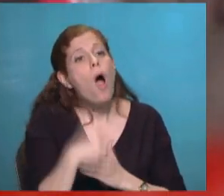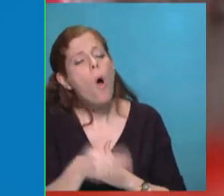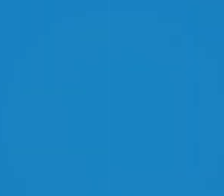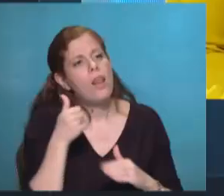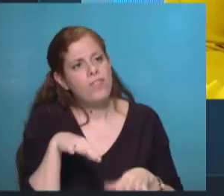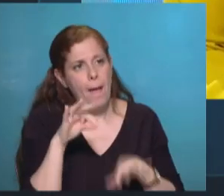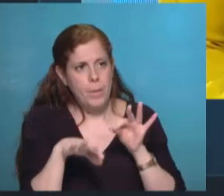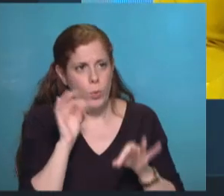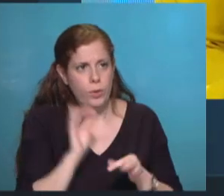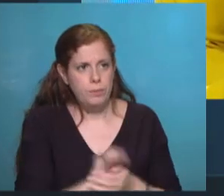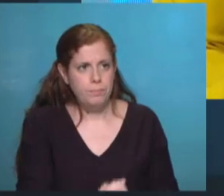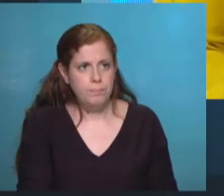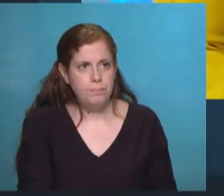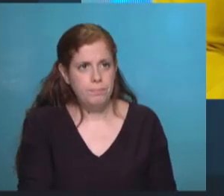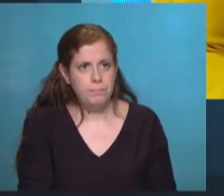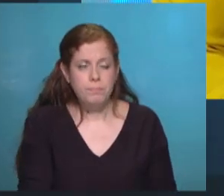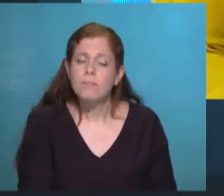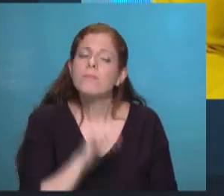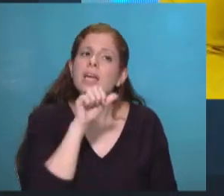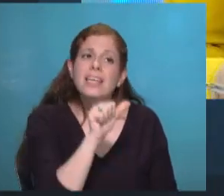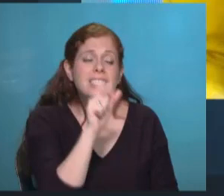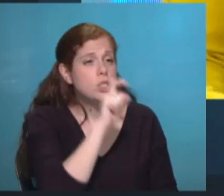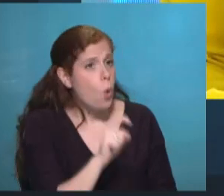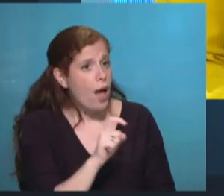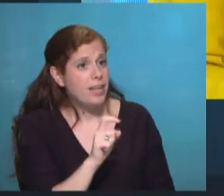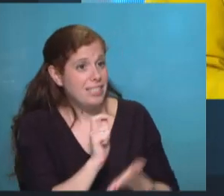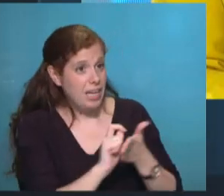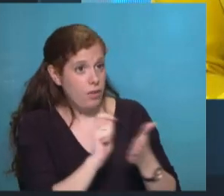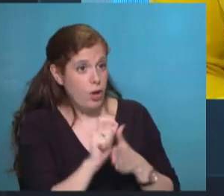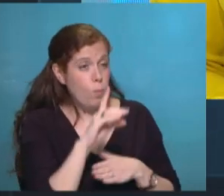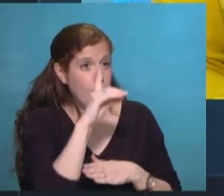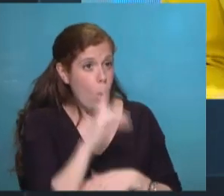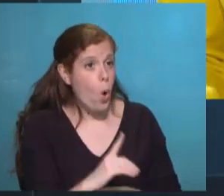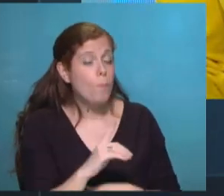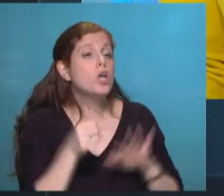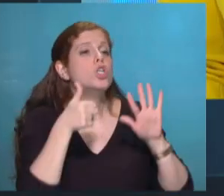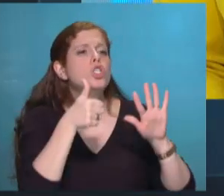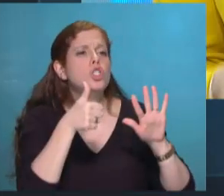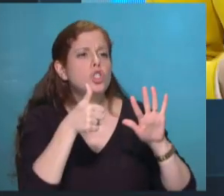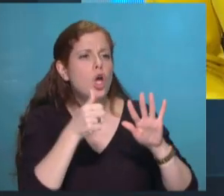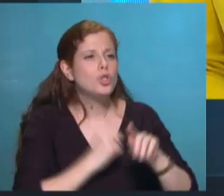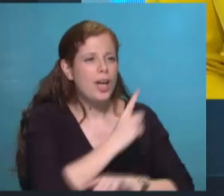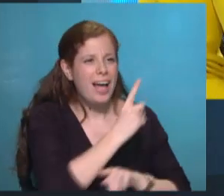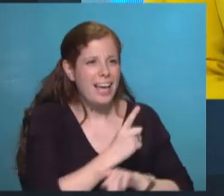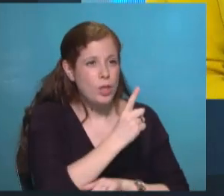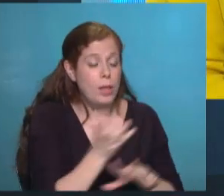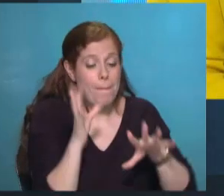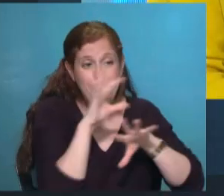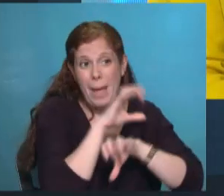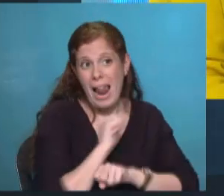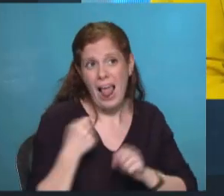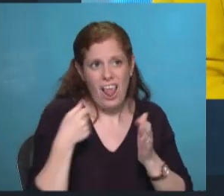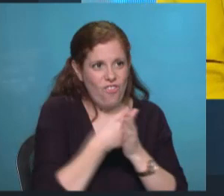הבחירות. איציק זוארץ כתבנו בדרום, 6 רקטות כאמור משוגרות לישראל מהלילה ועד לשעה